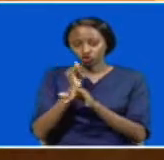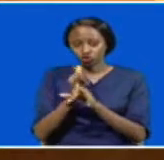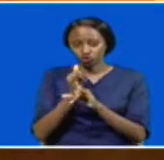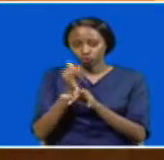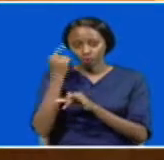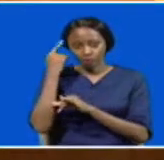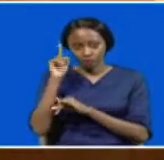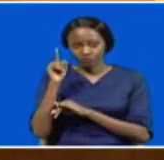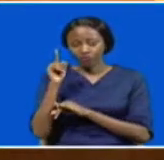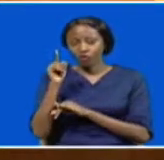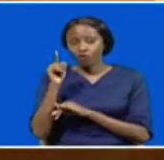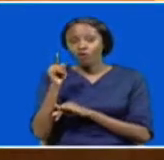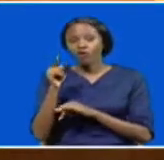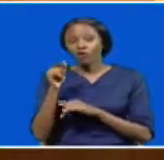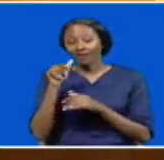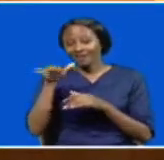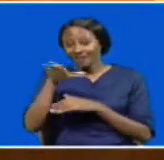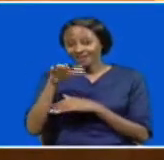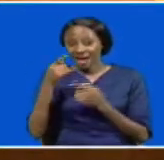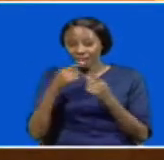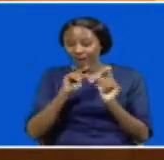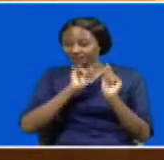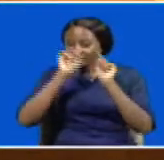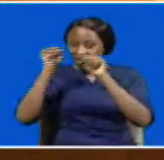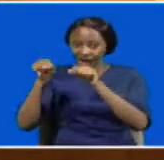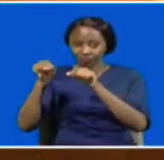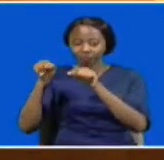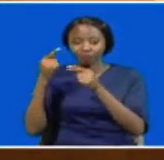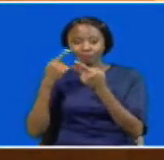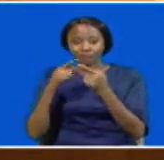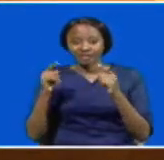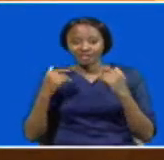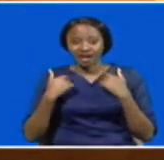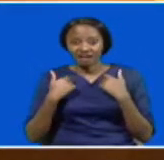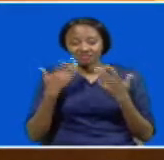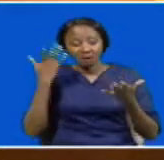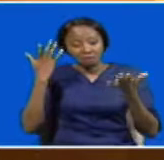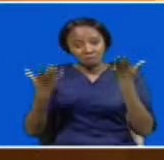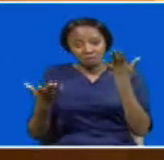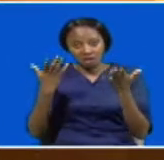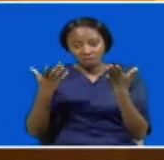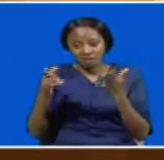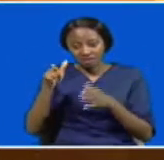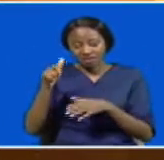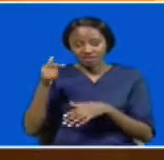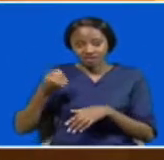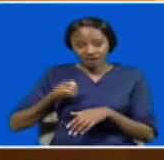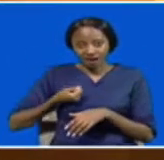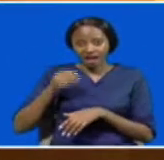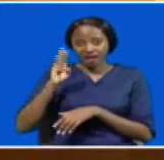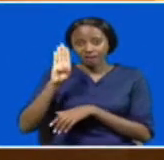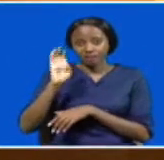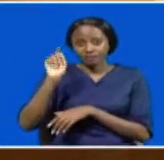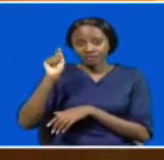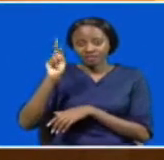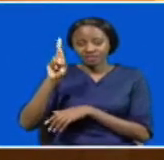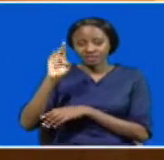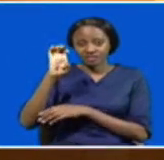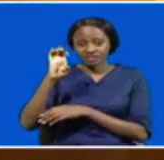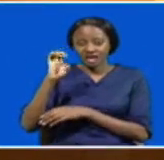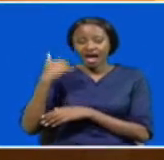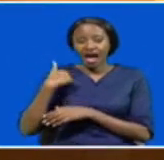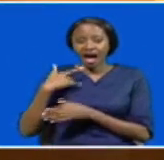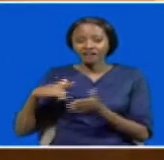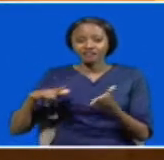naendelea kushuhudiwa maeneo hayo. Kinachobainika sasa ni kuwa huenda Beatrice Agenta Charles, ambaye alikuwa mhudumu wa kike kwenye